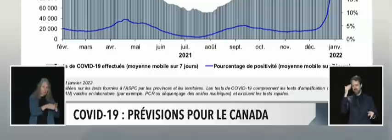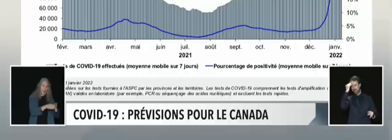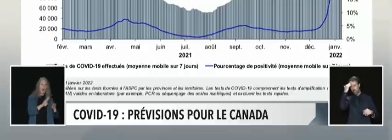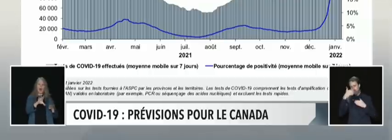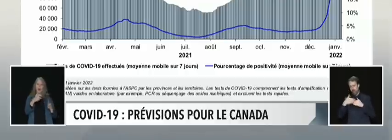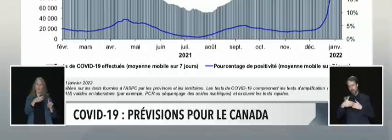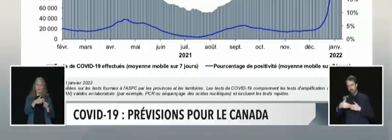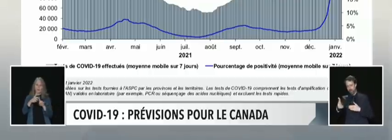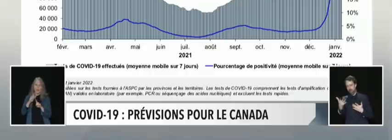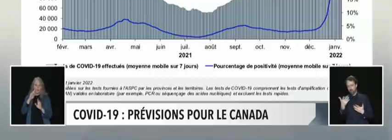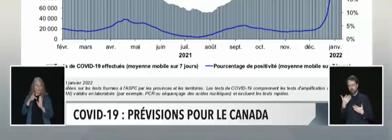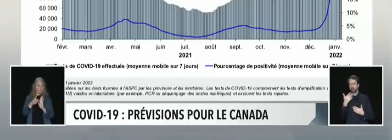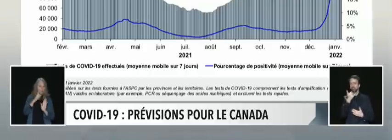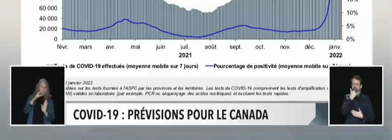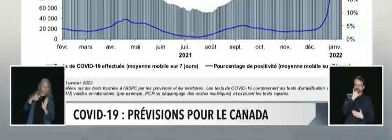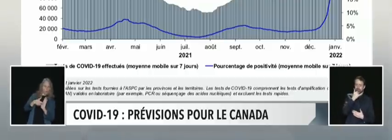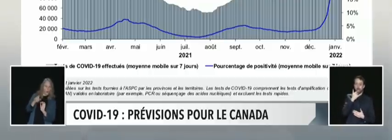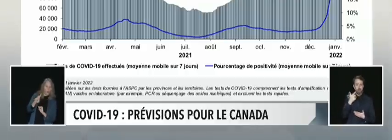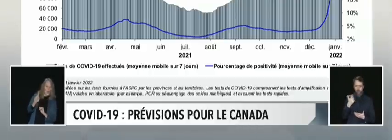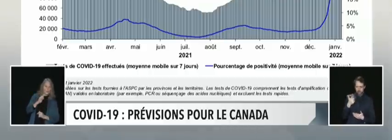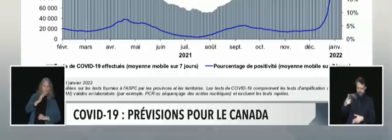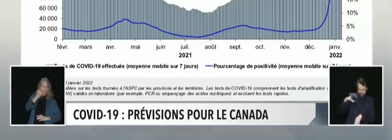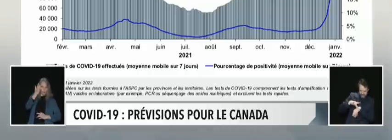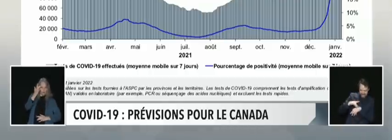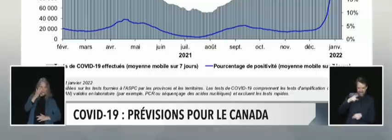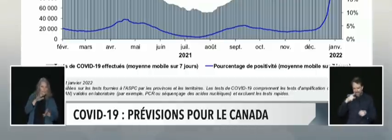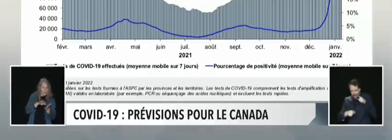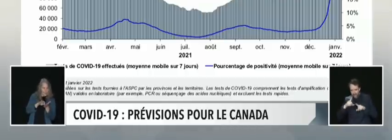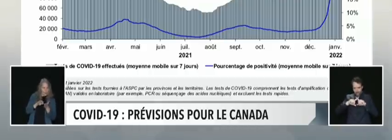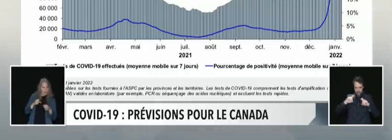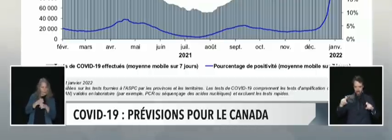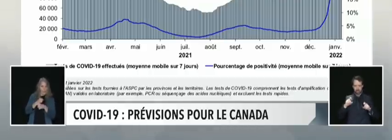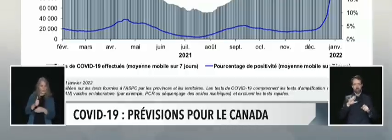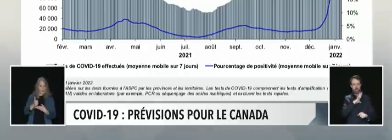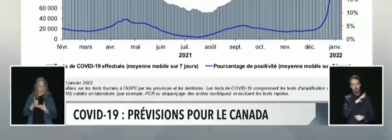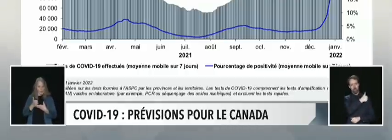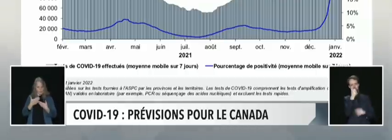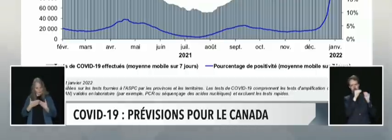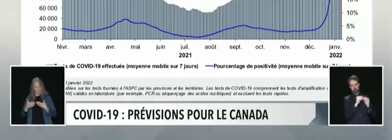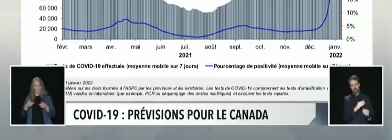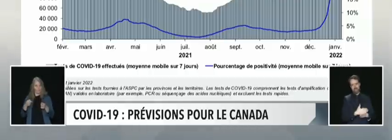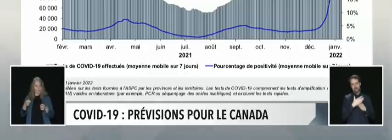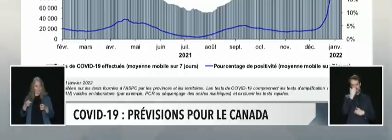les tendances en matière de gravité de la maladie. Sous